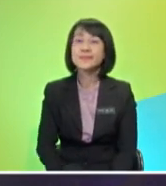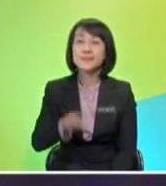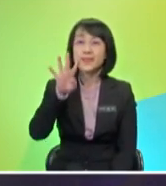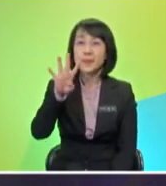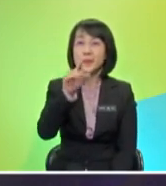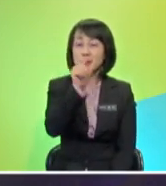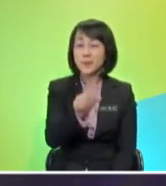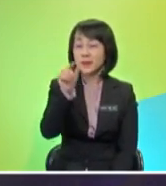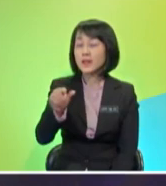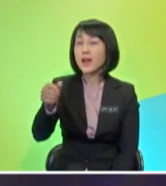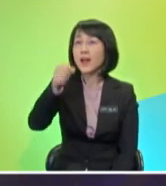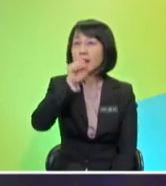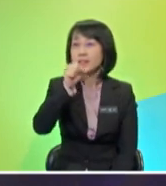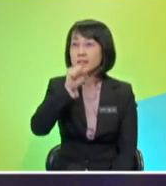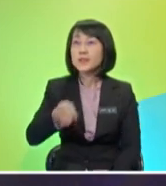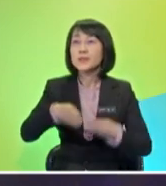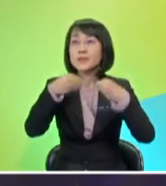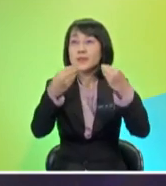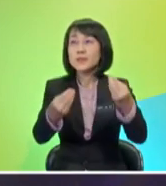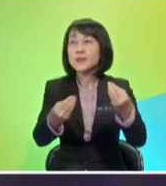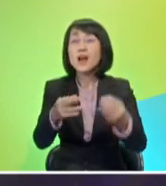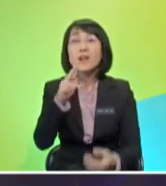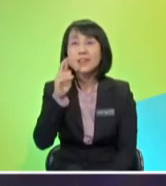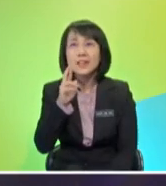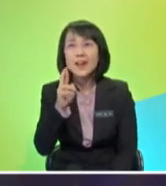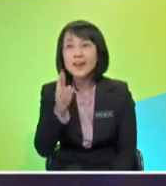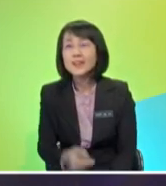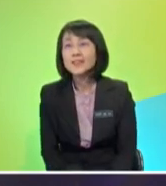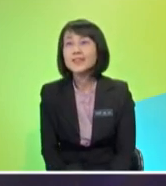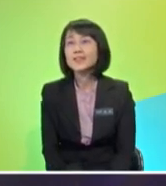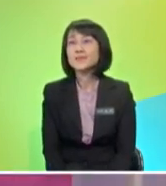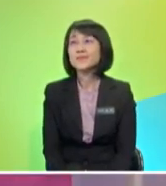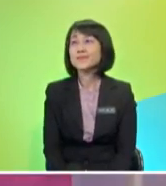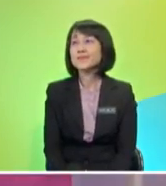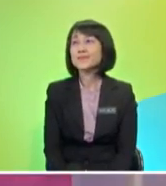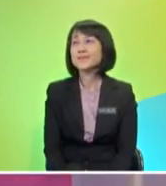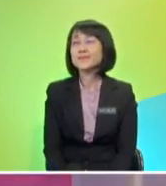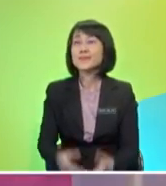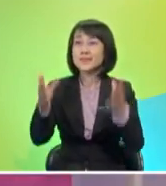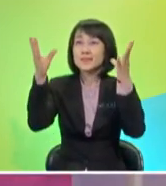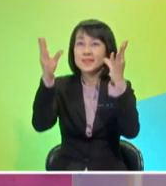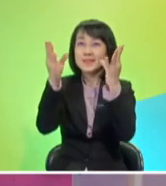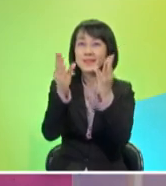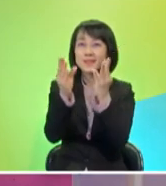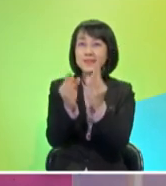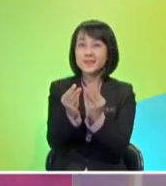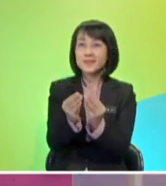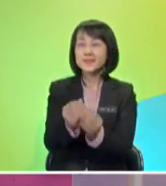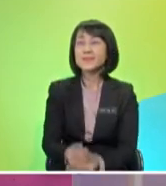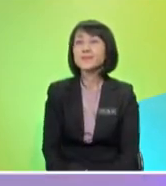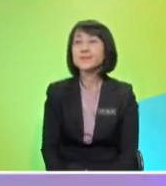Ya, untuk Ria. Okey. Agak-agak Ria lah, tinggal berapa lah batang aiskrim. Makin berkurang ni nampaknya batang aiskrim cikgu ni.